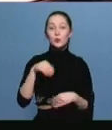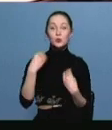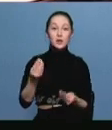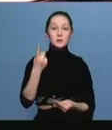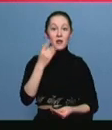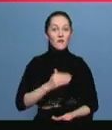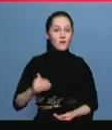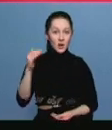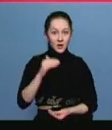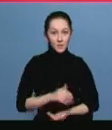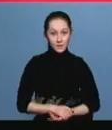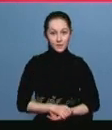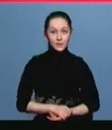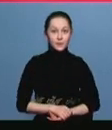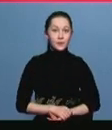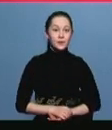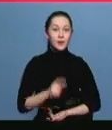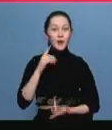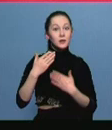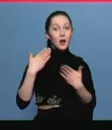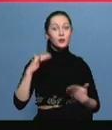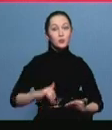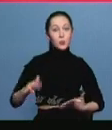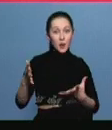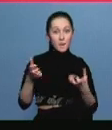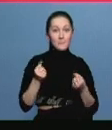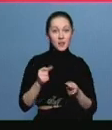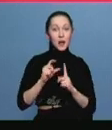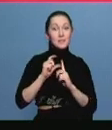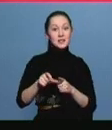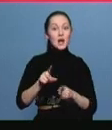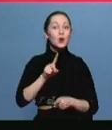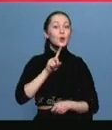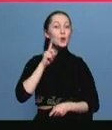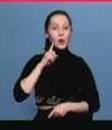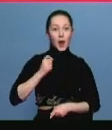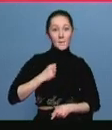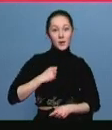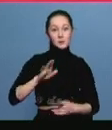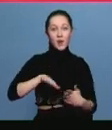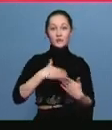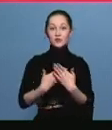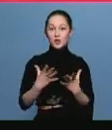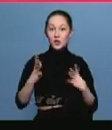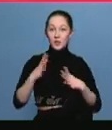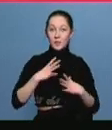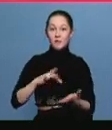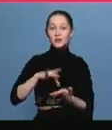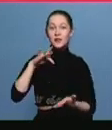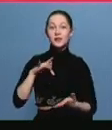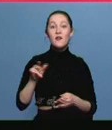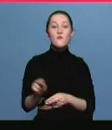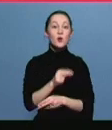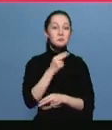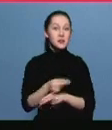1 февраля. А накануне в Удмуртии приняли присягу первые юноармейцы. Посвящение прошло в Центре патриотического воспитания.